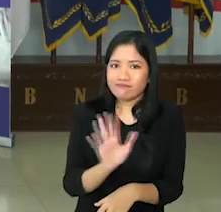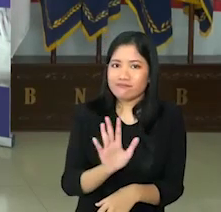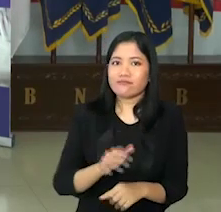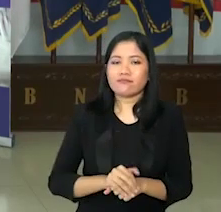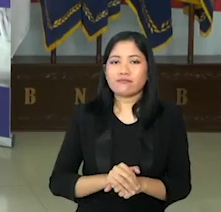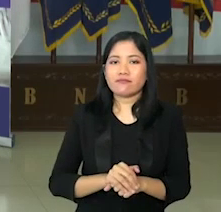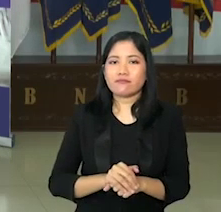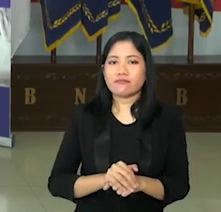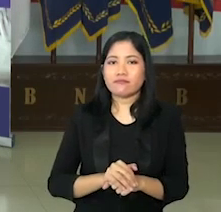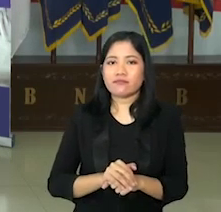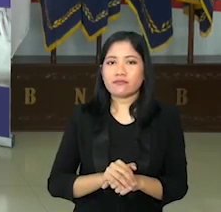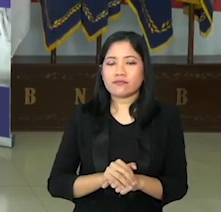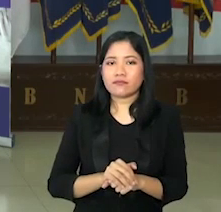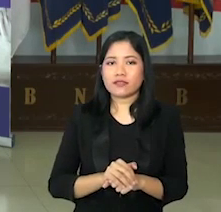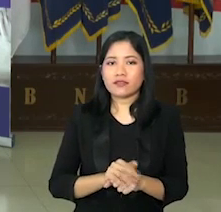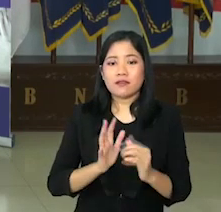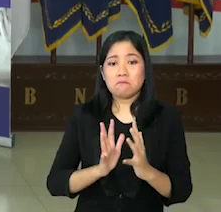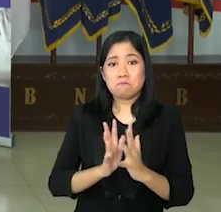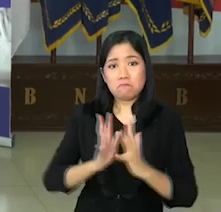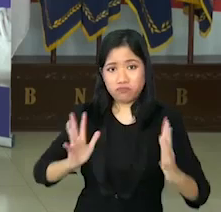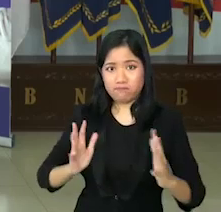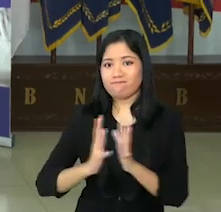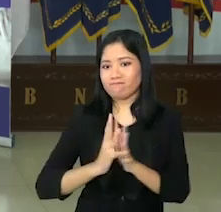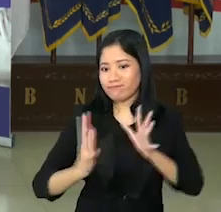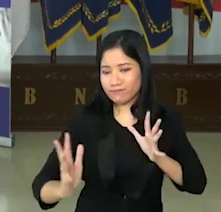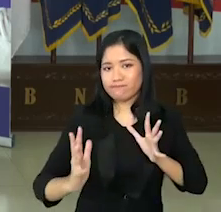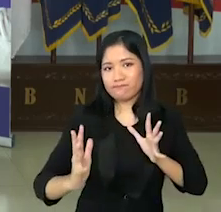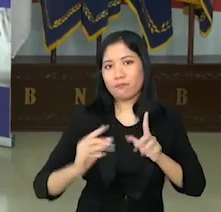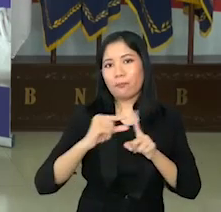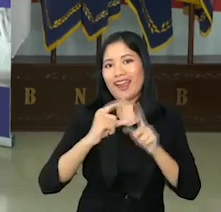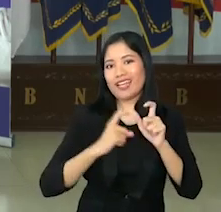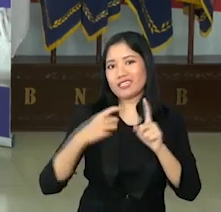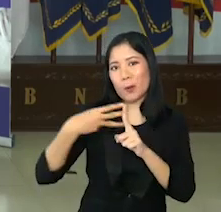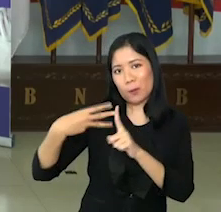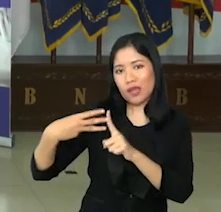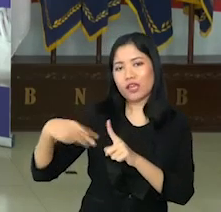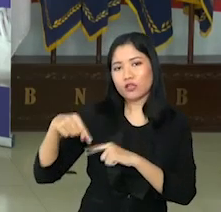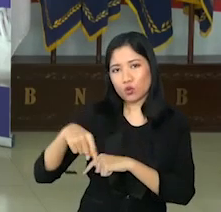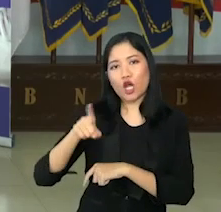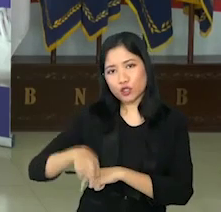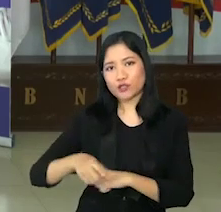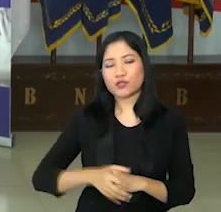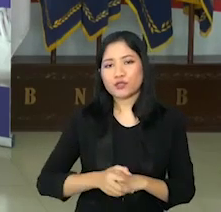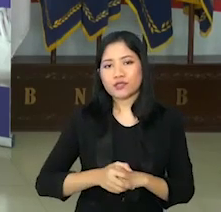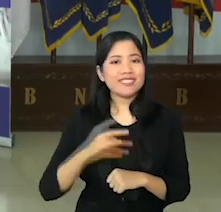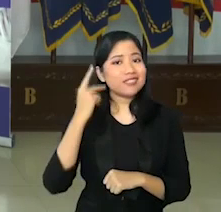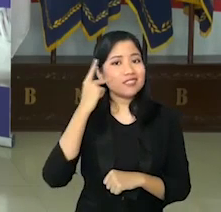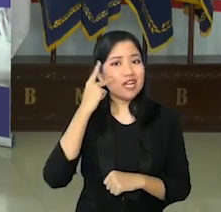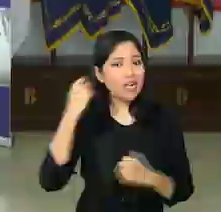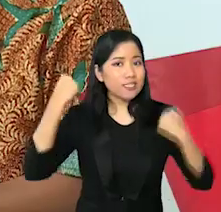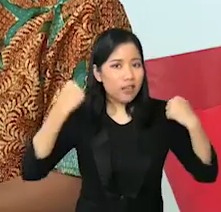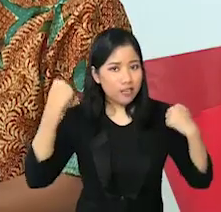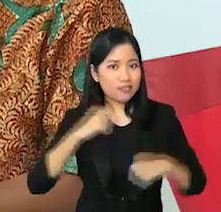besar akan melakukan itu kemudian jaga kesehatan diri kita